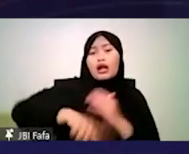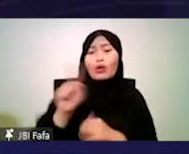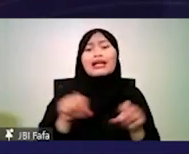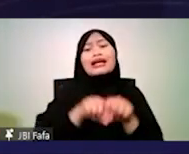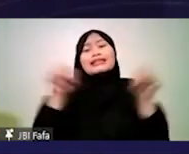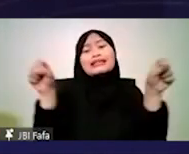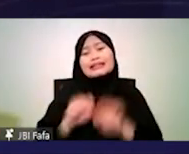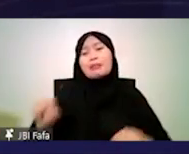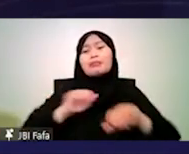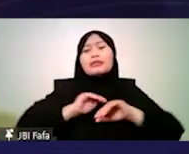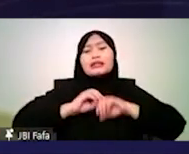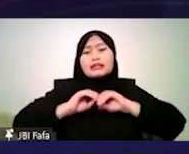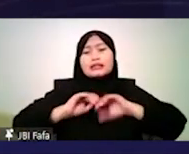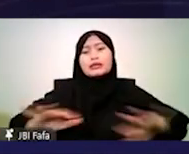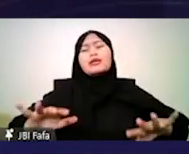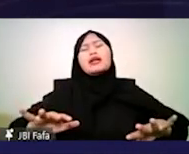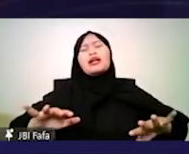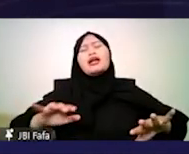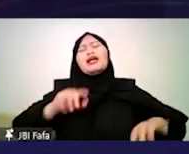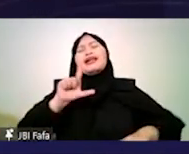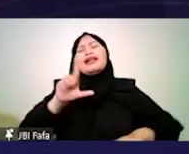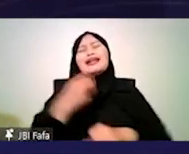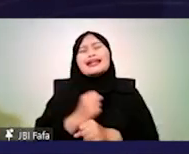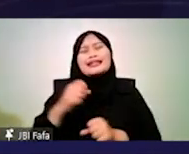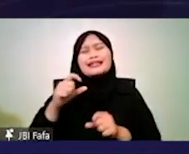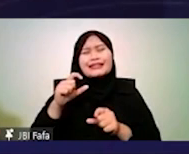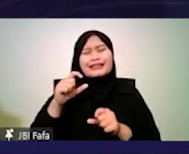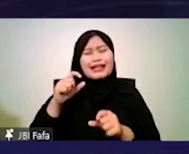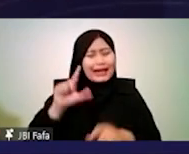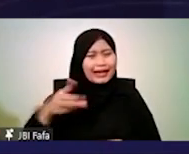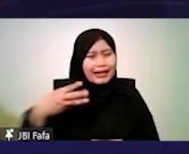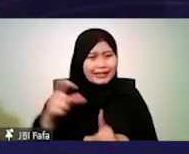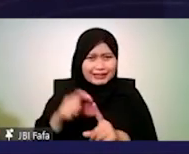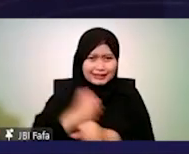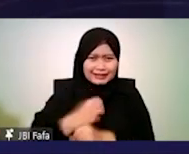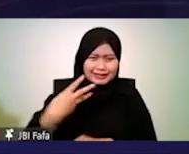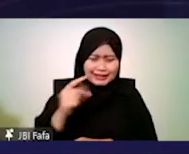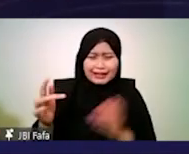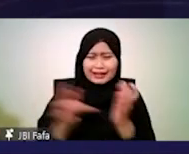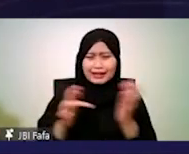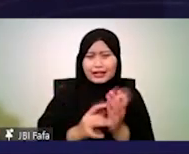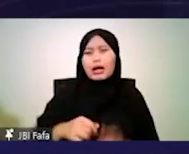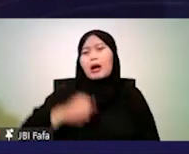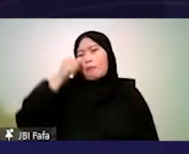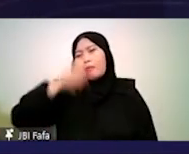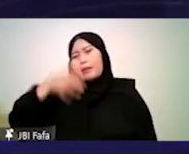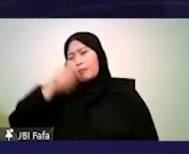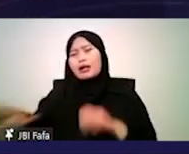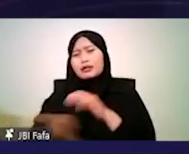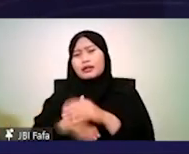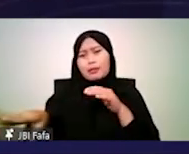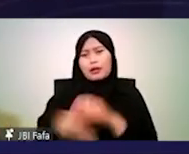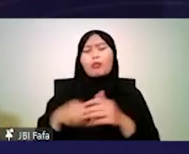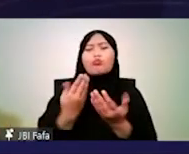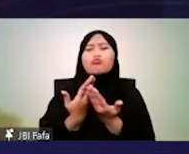distributed Ledger teknik jadi Bambang peserta nanti itu biar akan membuka dua